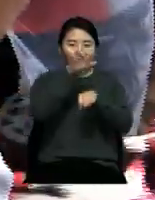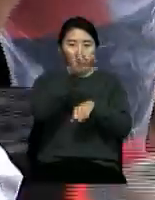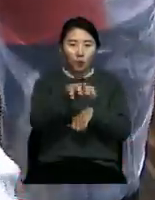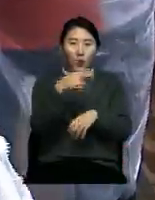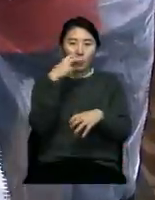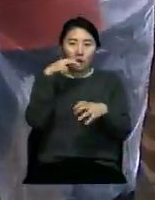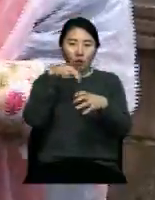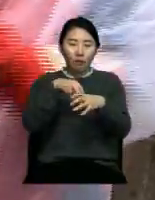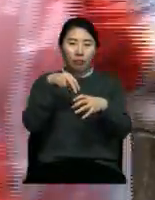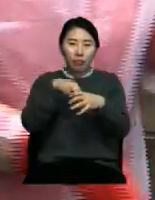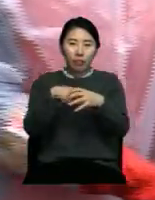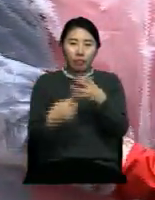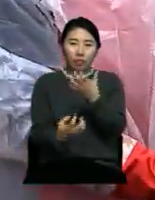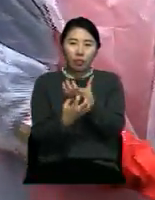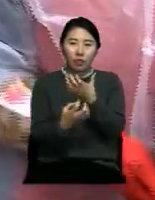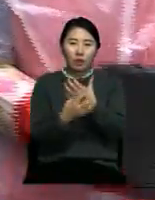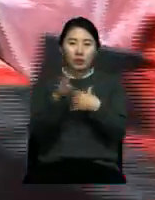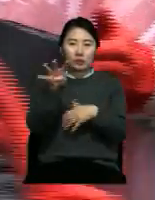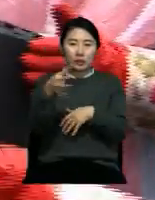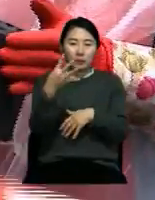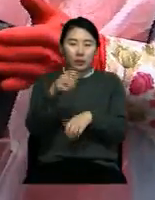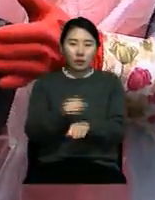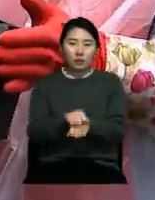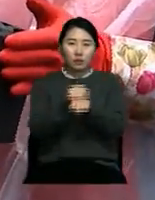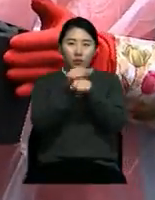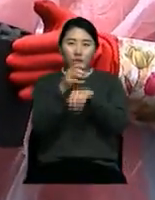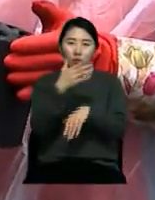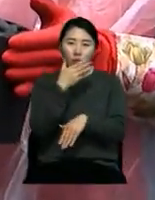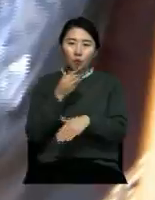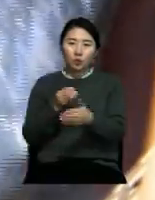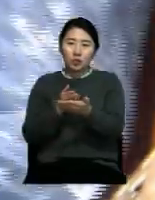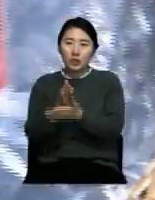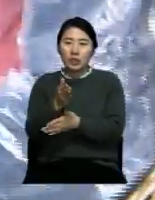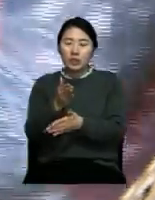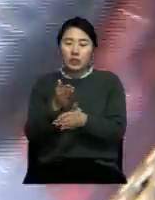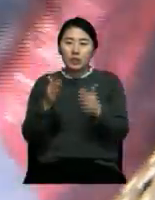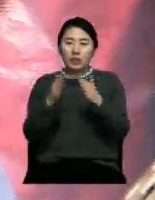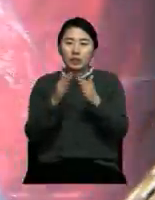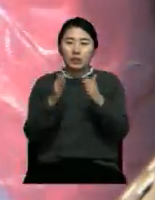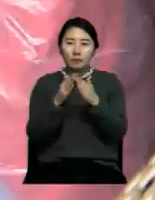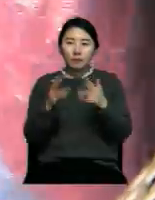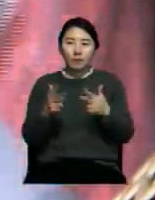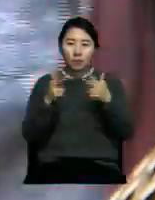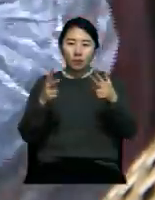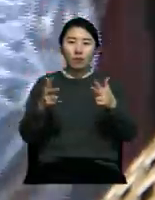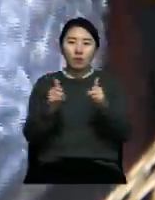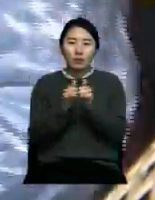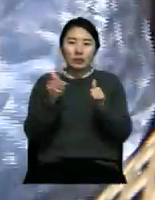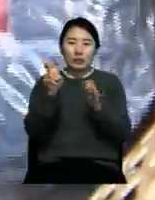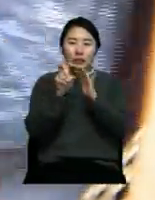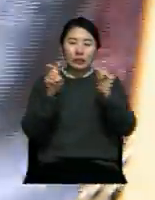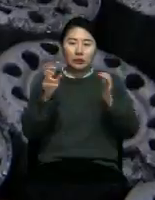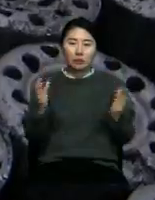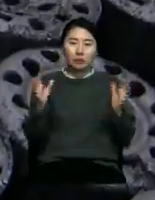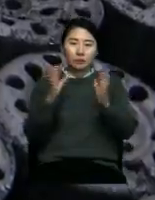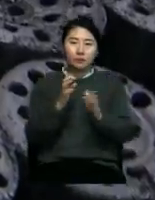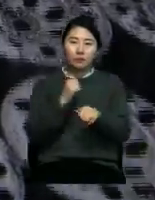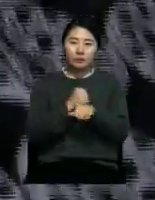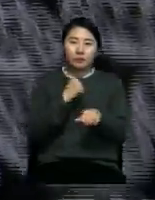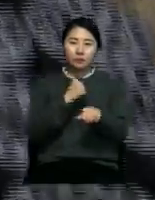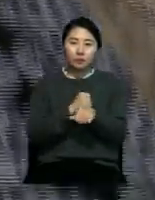연탄 400장을 들여놓습니다. 복지넷과 희망하우스 봉사단, 자원봉사자 20여 명이